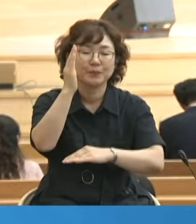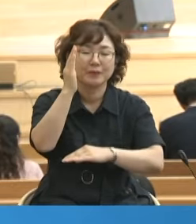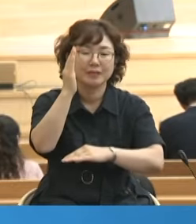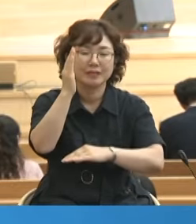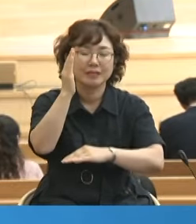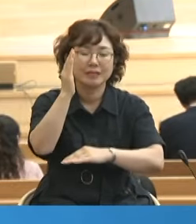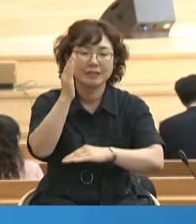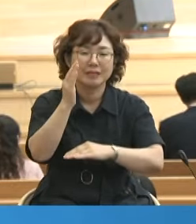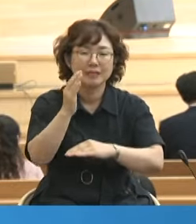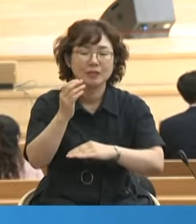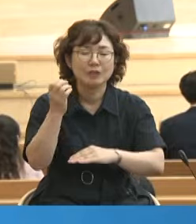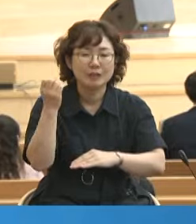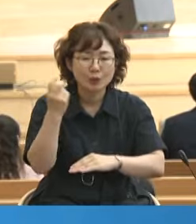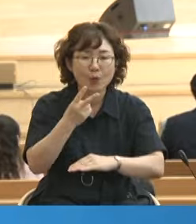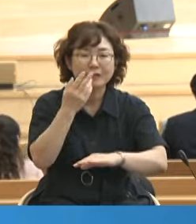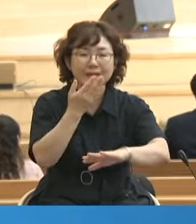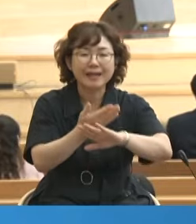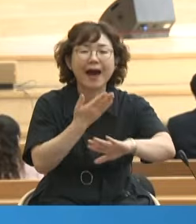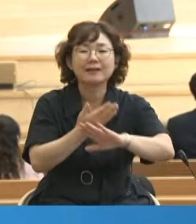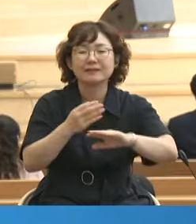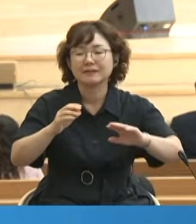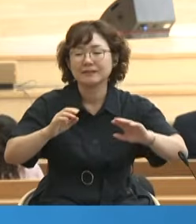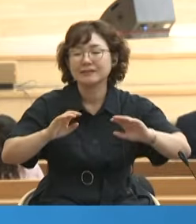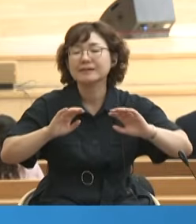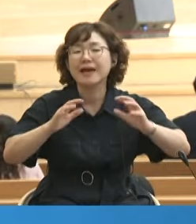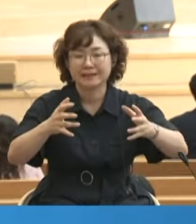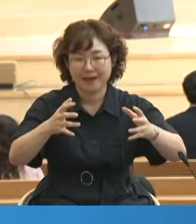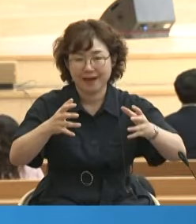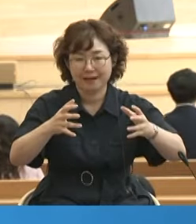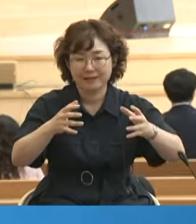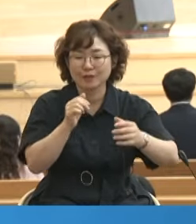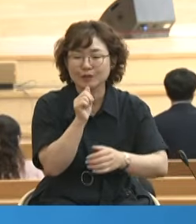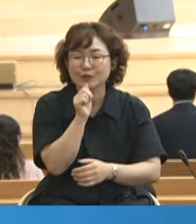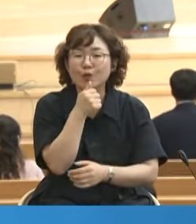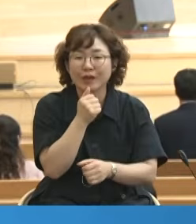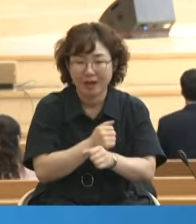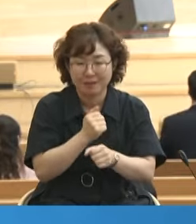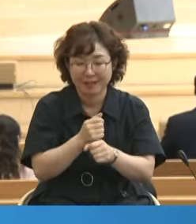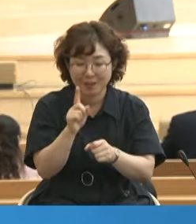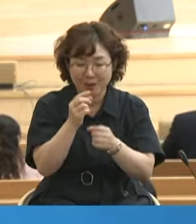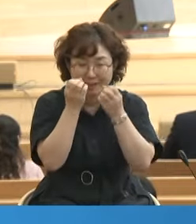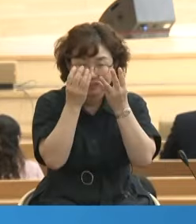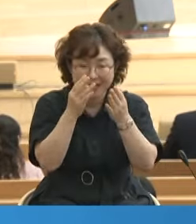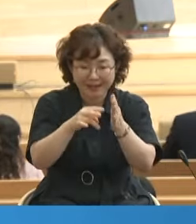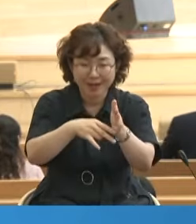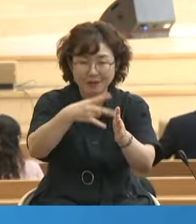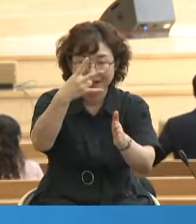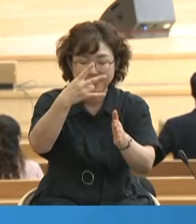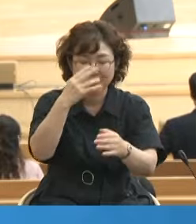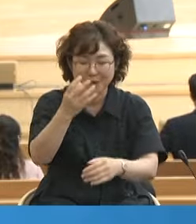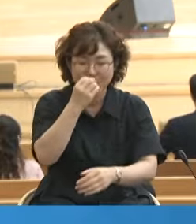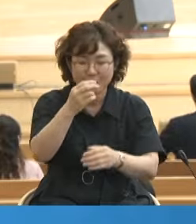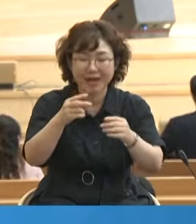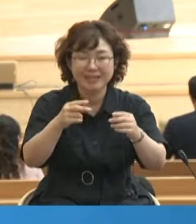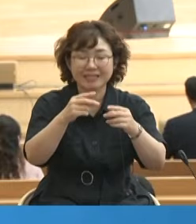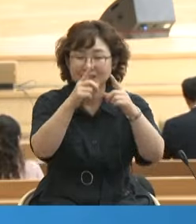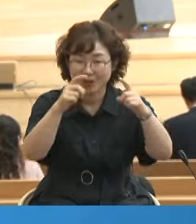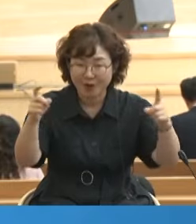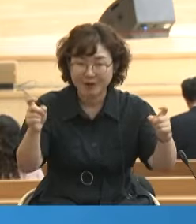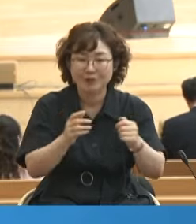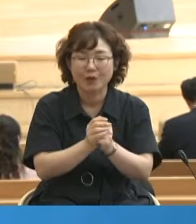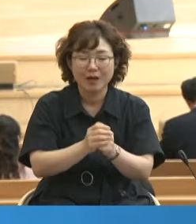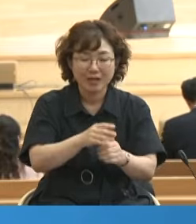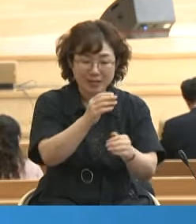뛰어넘어버리는 또 다른 세계를 소개합니다. 새 예루살렘이라고, 거룩한 성이라고,